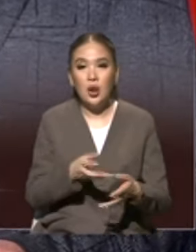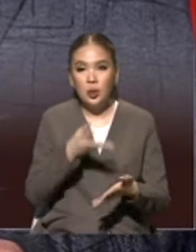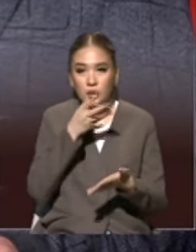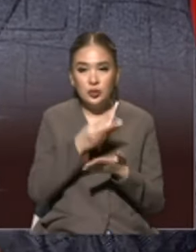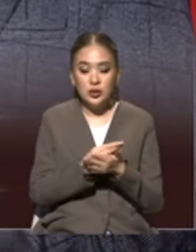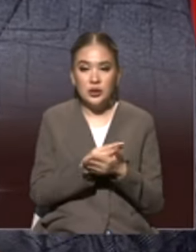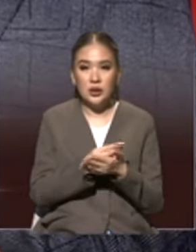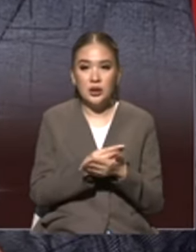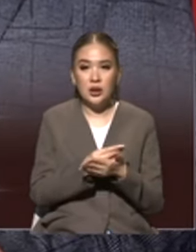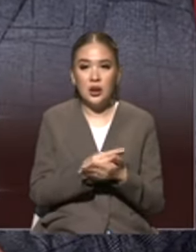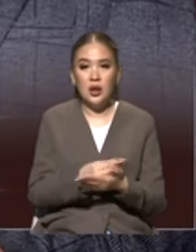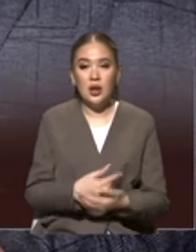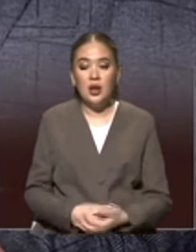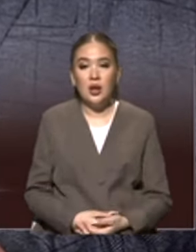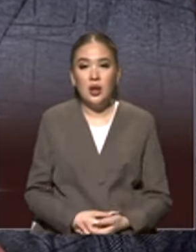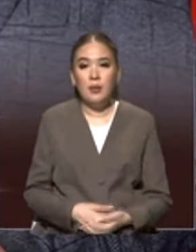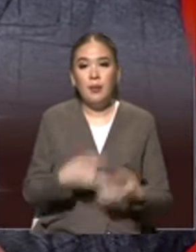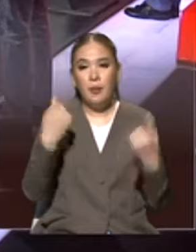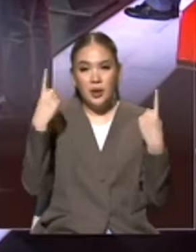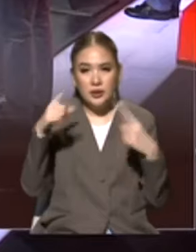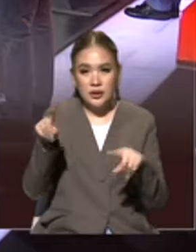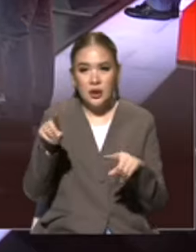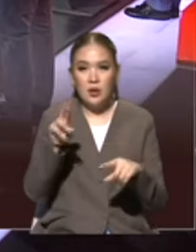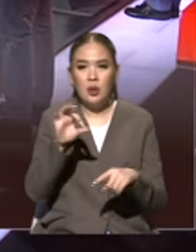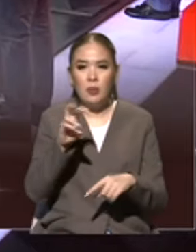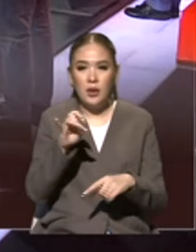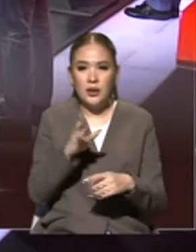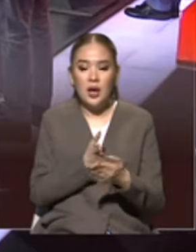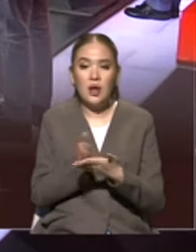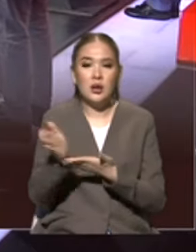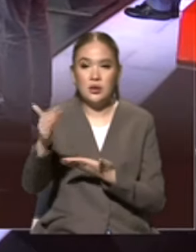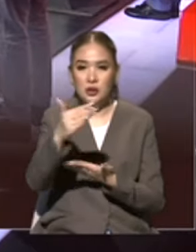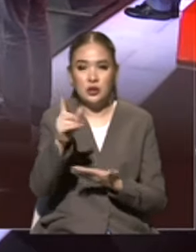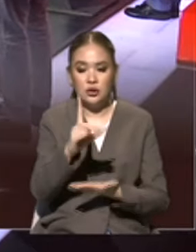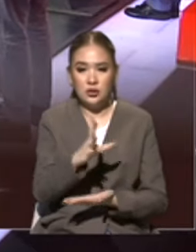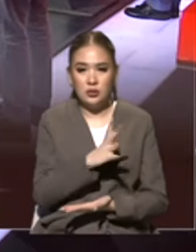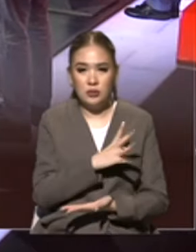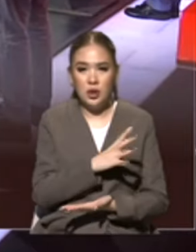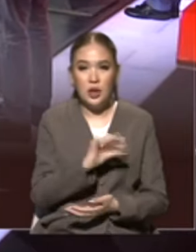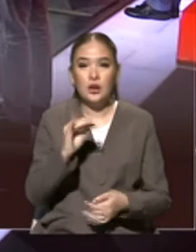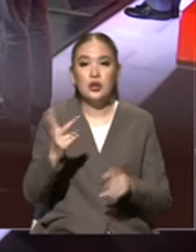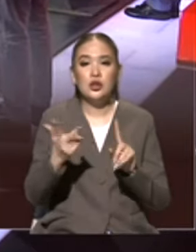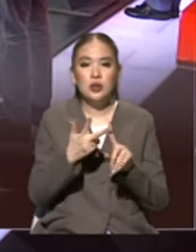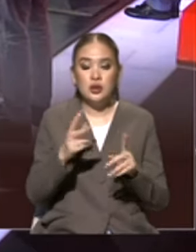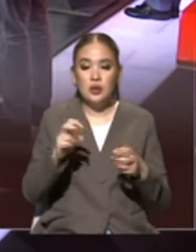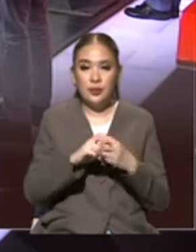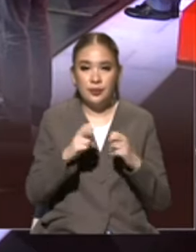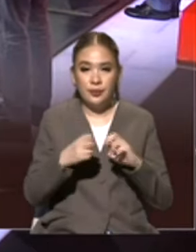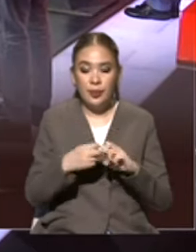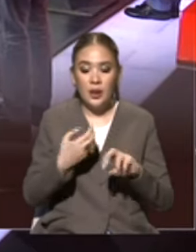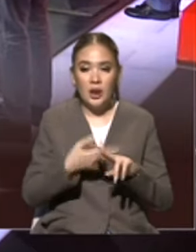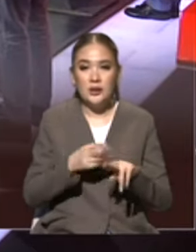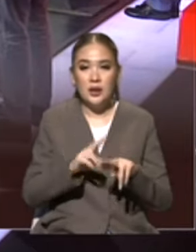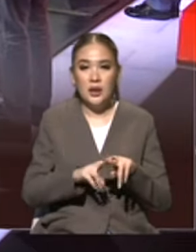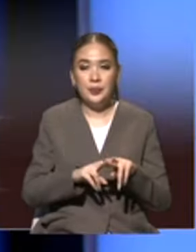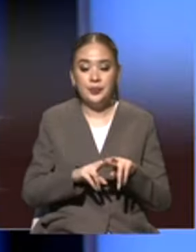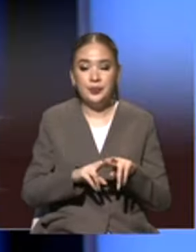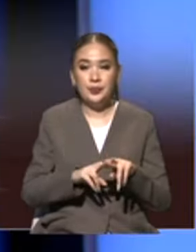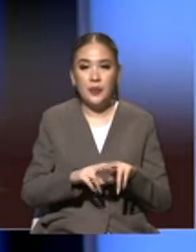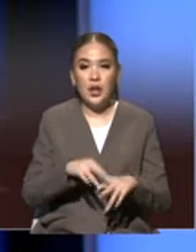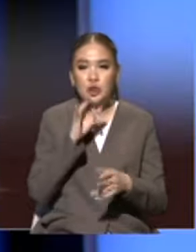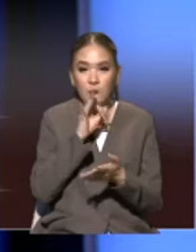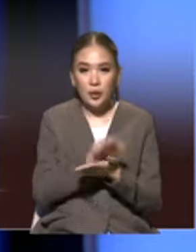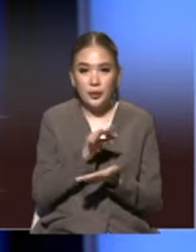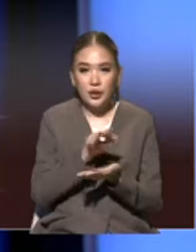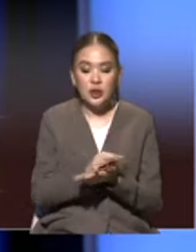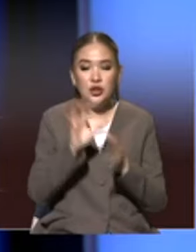өзінің жергілікті жердегі жоқ компаниялар іздейді, басқа компаниялар арқылы. Сосын, үшінші мәселе ол жауапкершілік. Мысалы, қазір заң қабылданады,